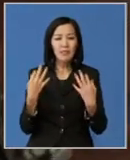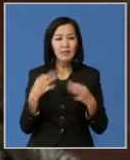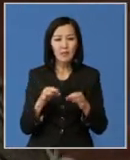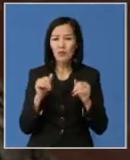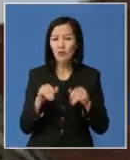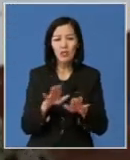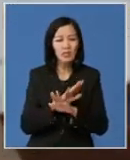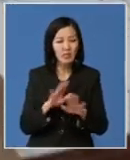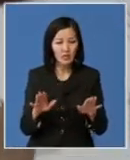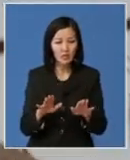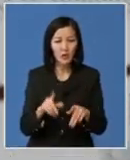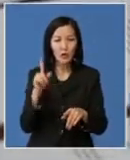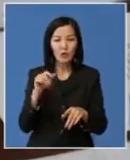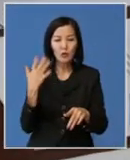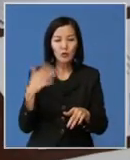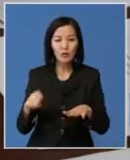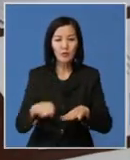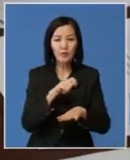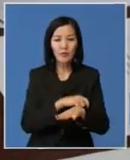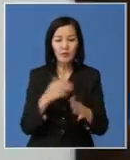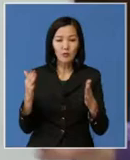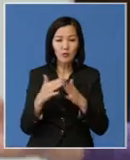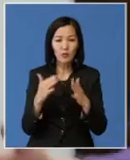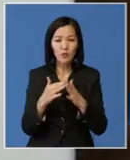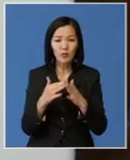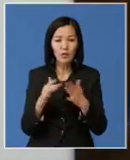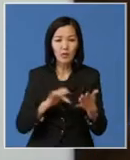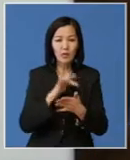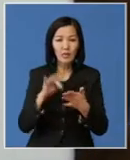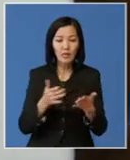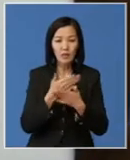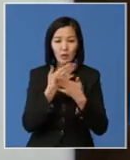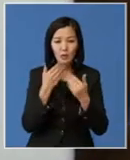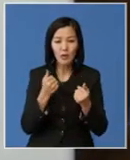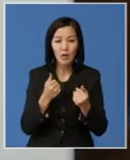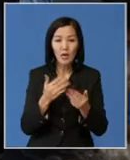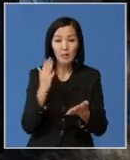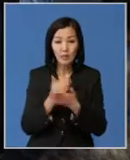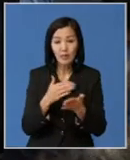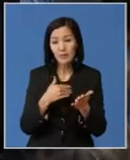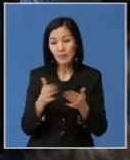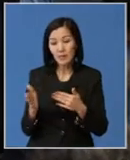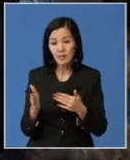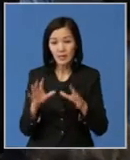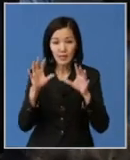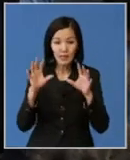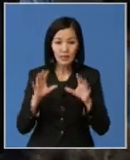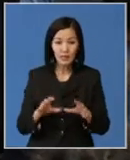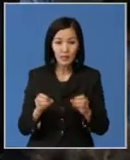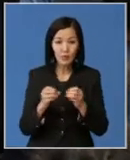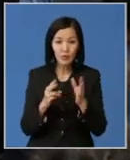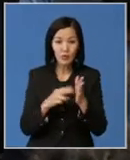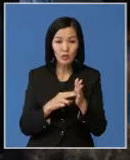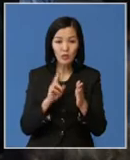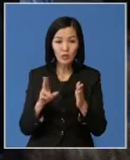шешіміне сәйкес 150 шаршы метрлі үй қала қорында жоқ. Бардан бас тартты. Ал сот талабы заң аясында 17